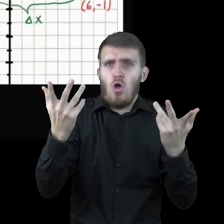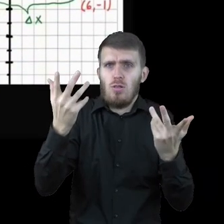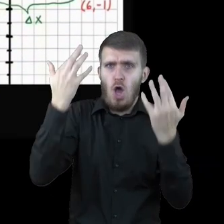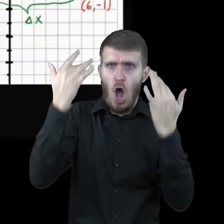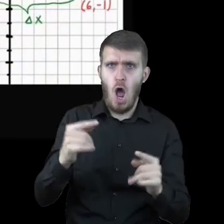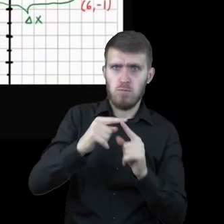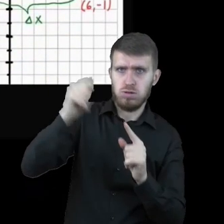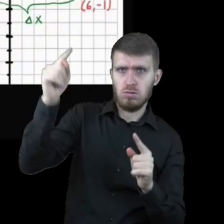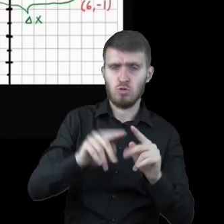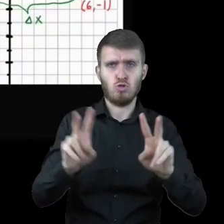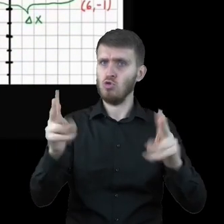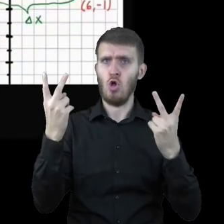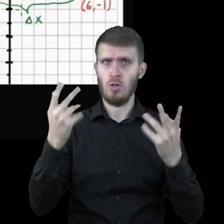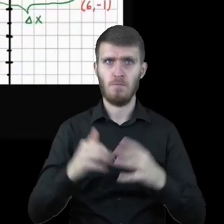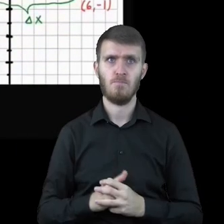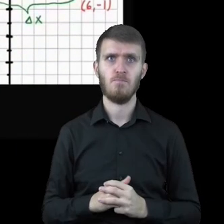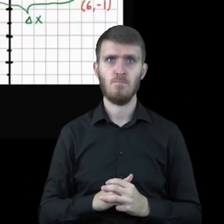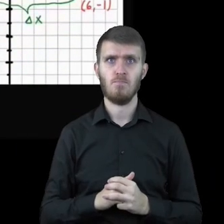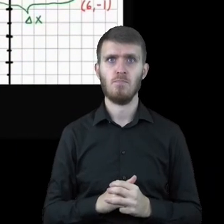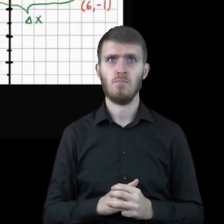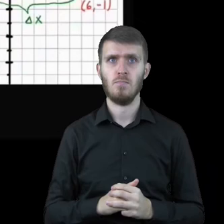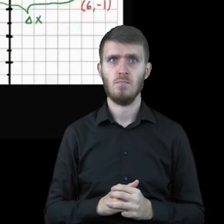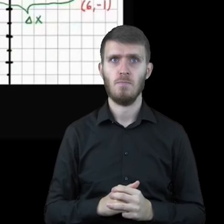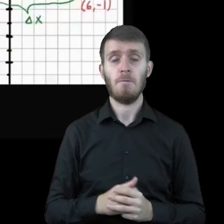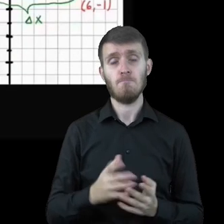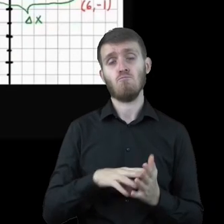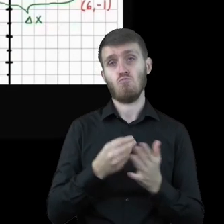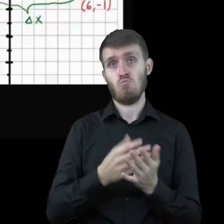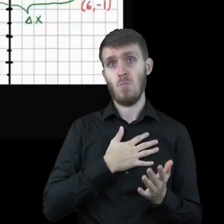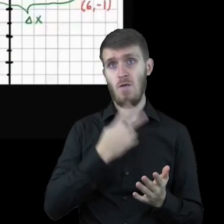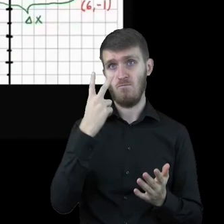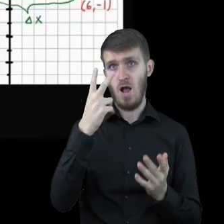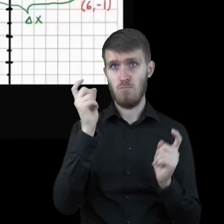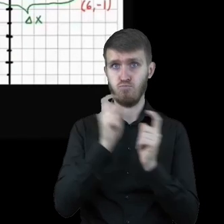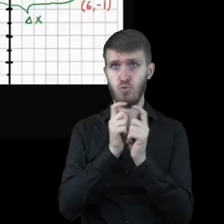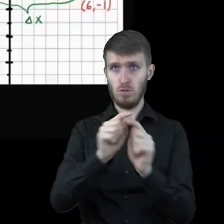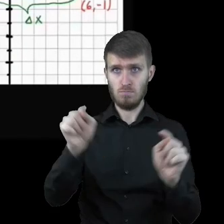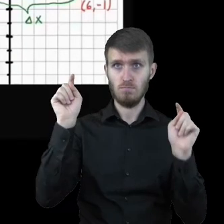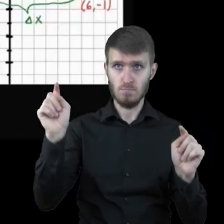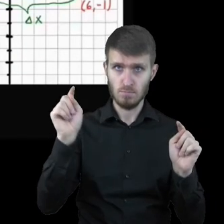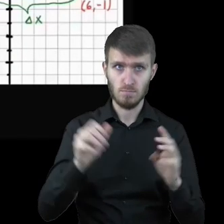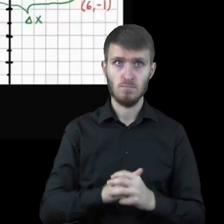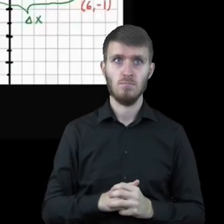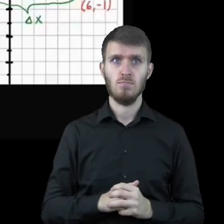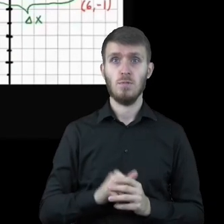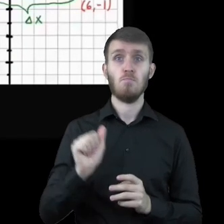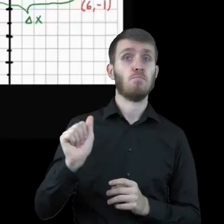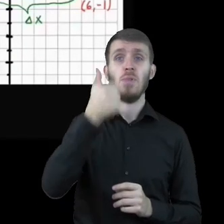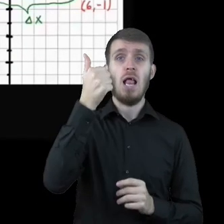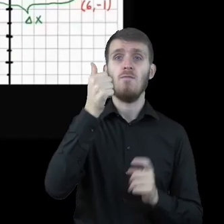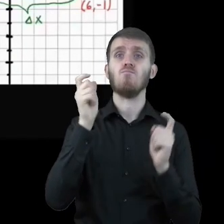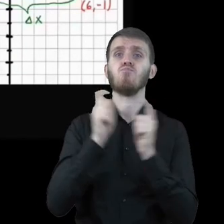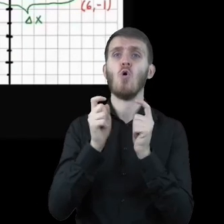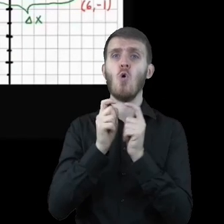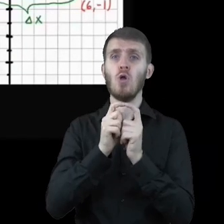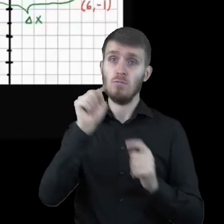każdy będzie wiedział, skąd on się bierze. Mianowicie tak, powiedzmy, że mamy dwa punkty.